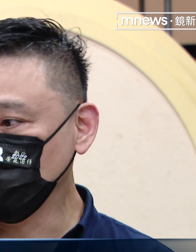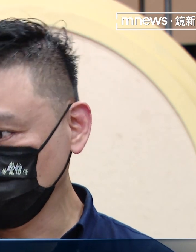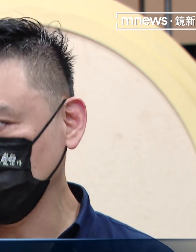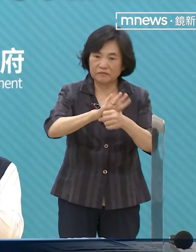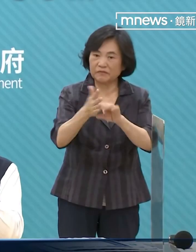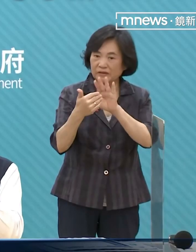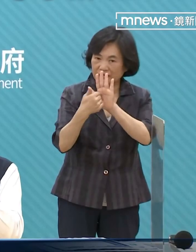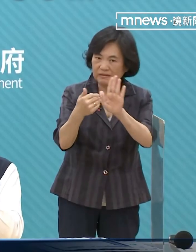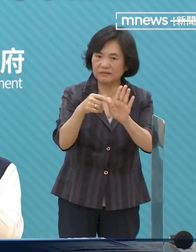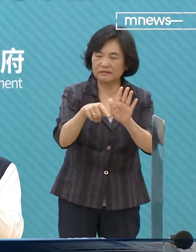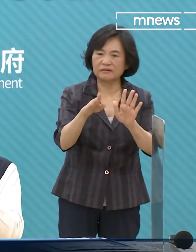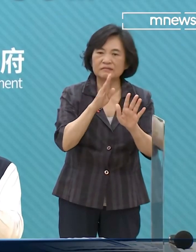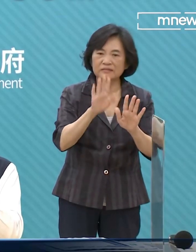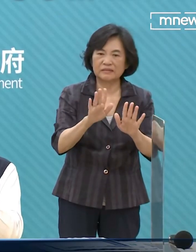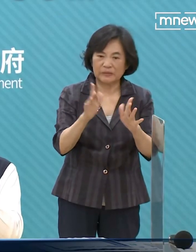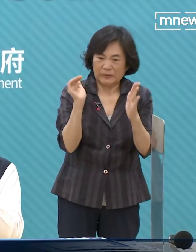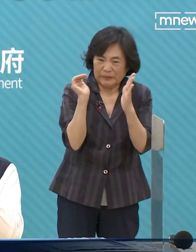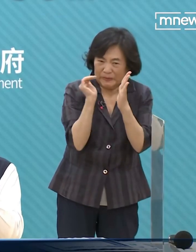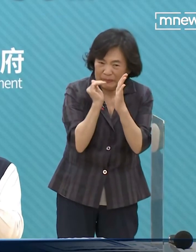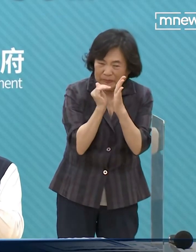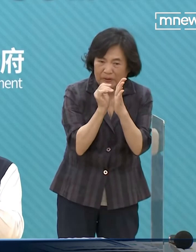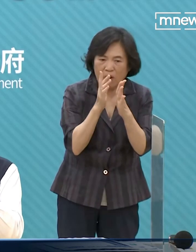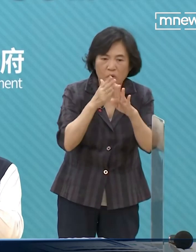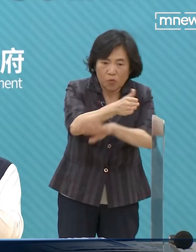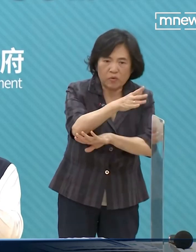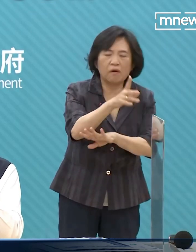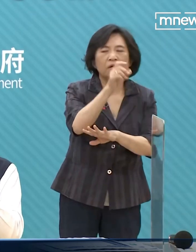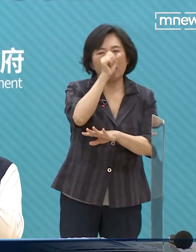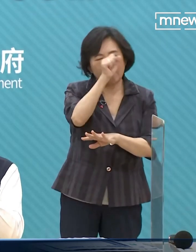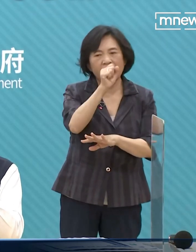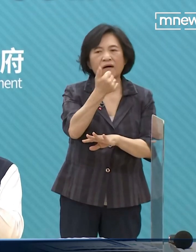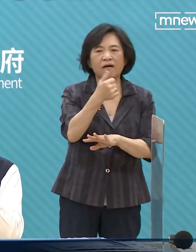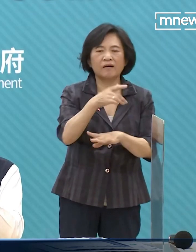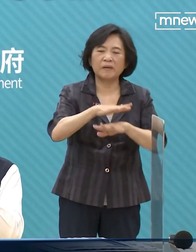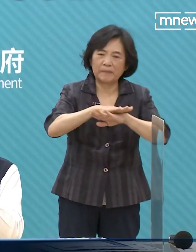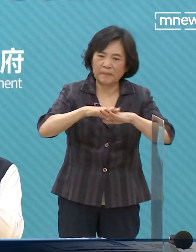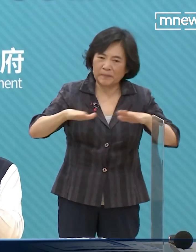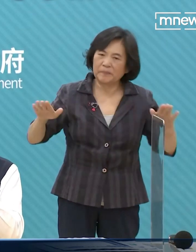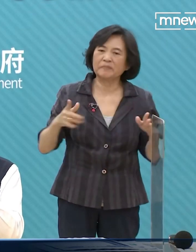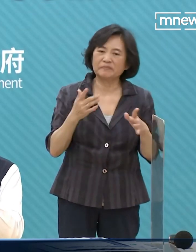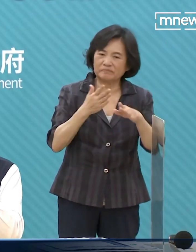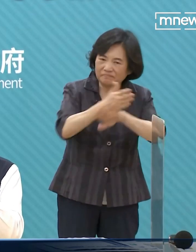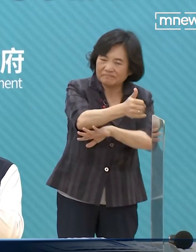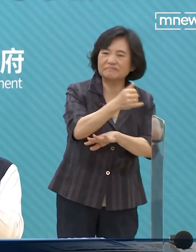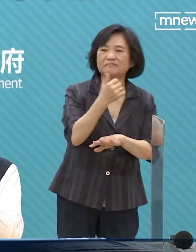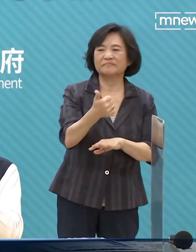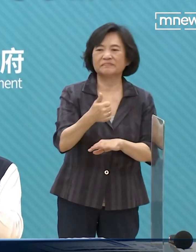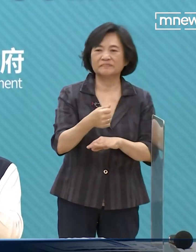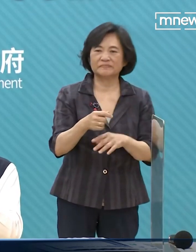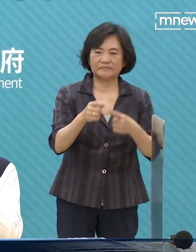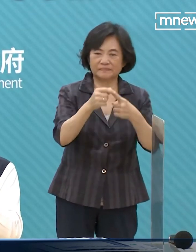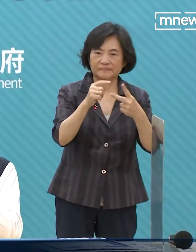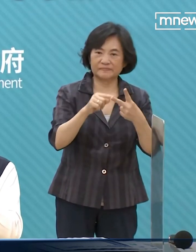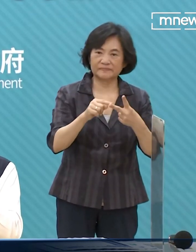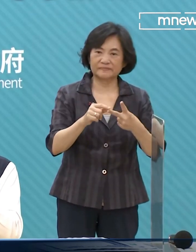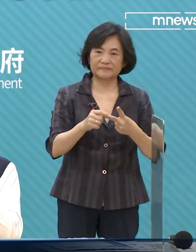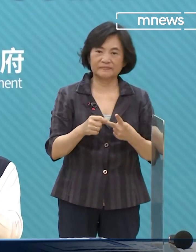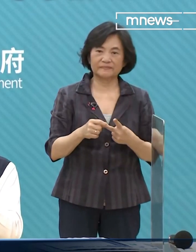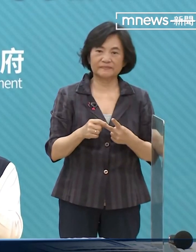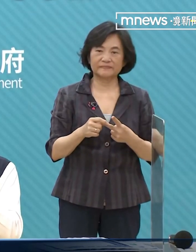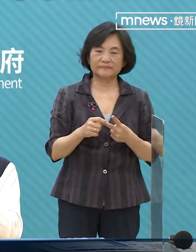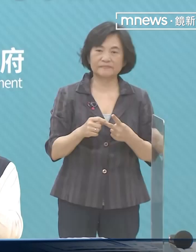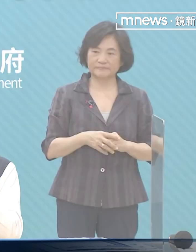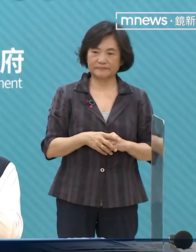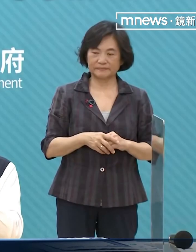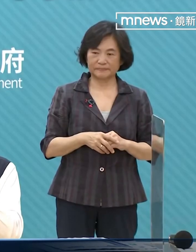空间有限。 黎明前的最后黑暗嘛，哈，那我们希望说，哦，就平安把它度过，哈，这第一点。第二点，我